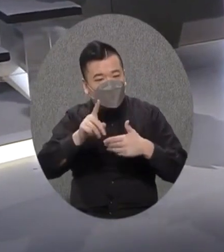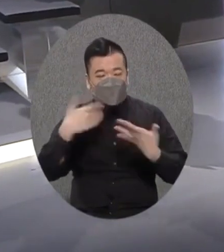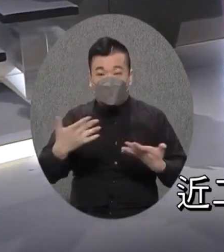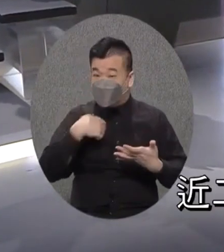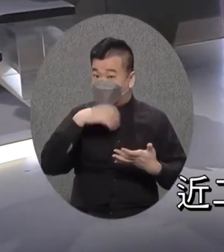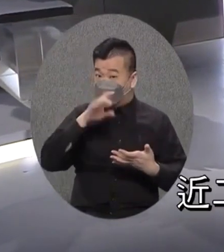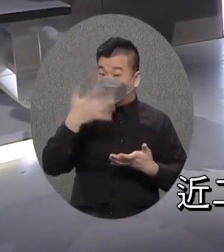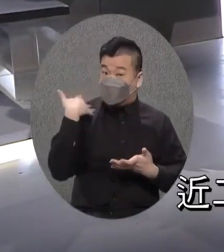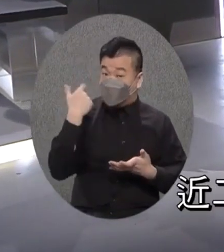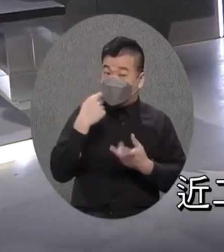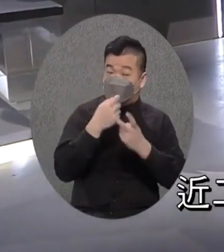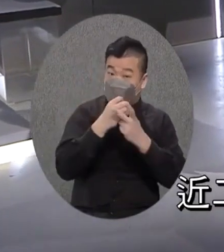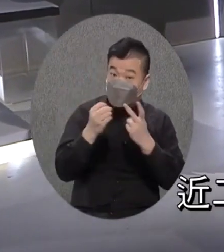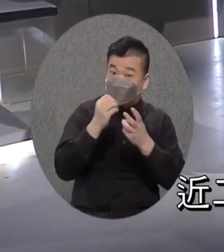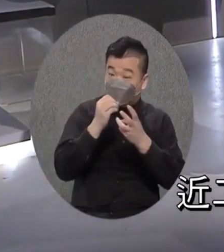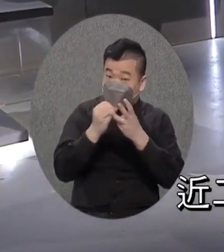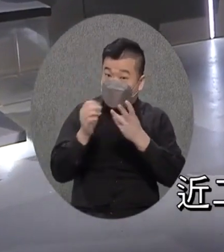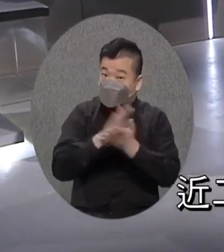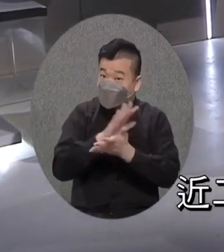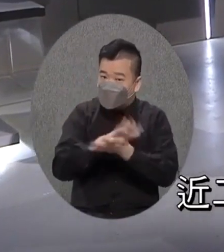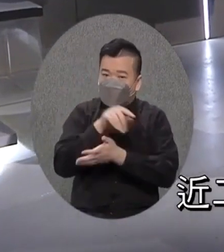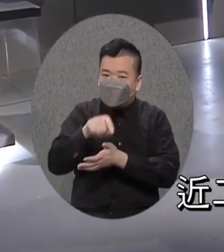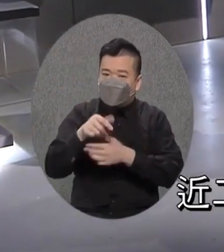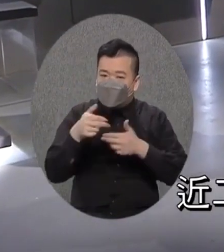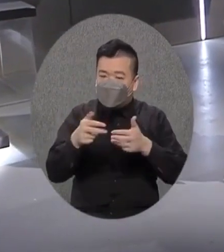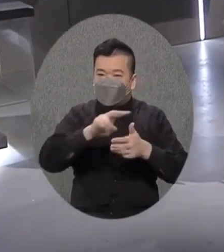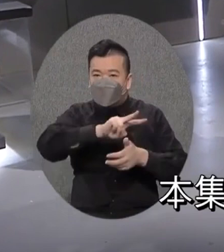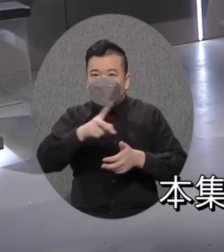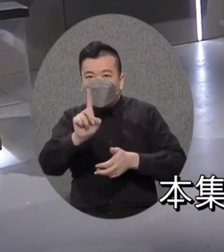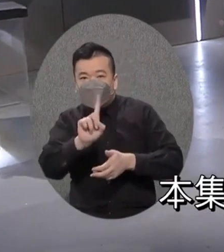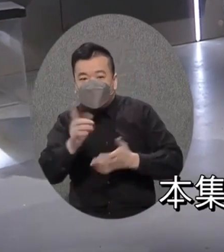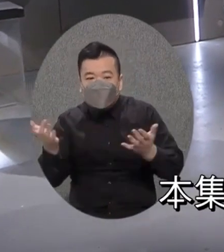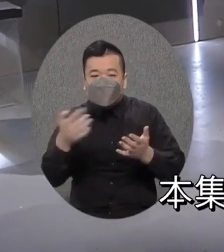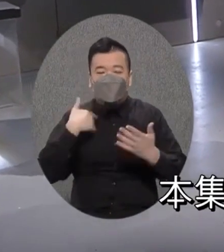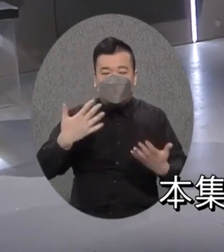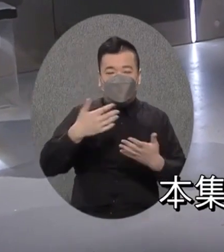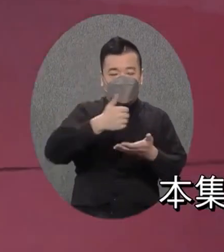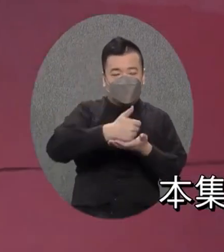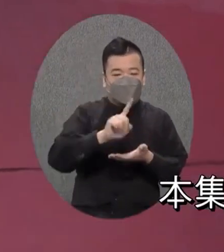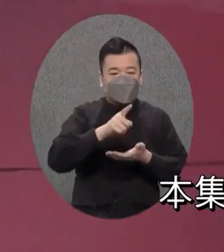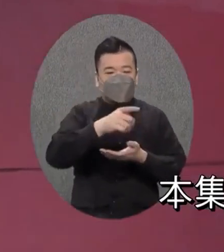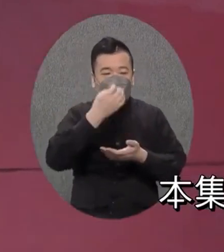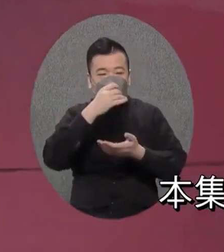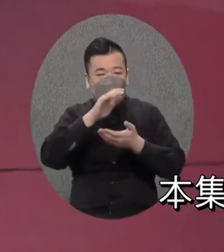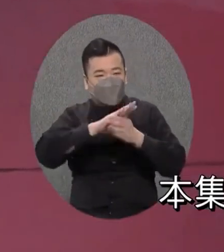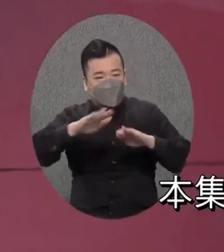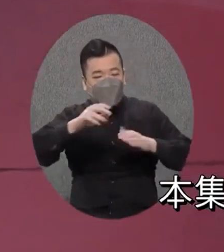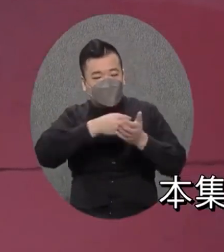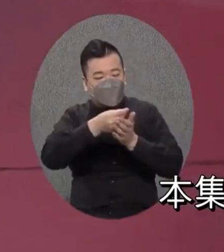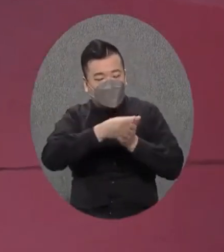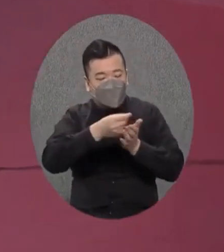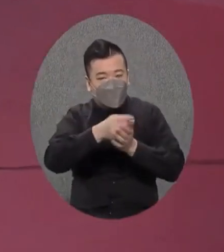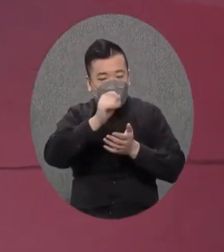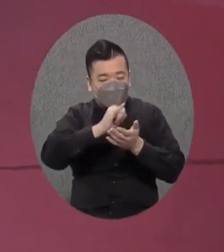就讲下近这二三十年香港版画艺术怎样变奏。今集很高兴请到香港版画艺术家翁秀梅上